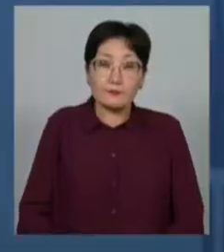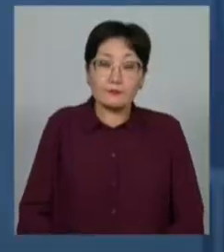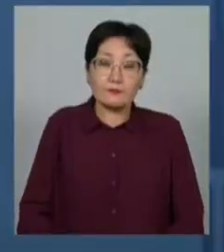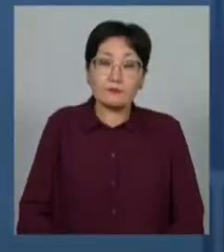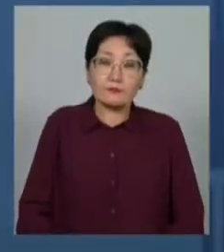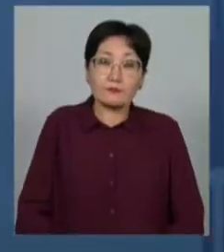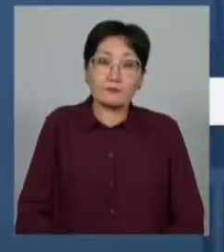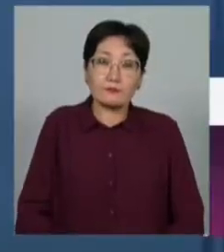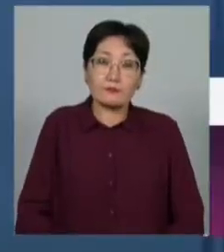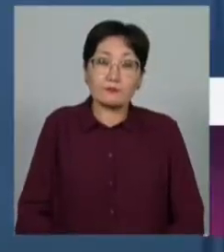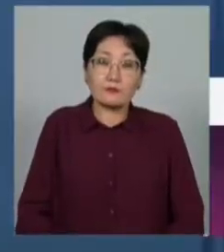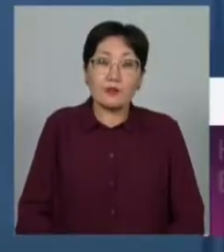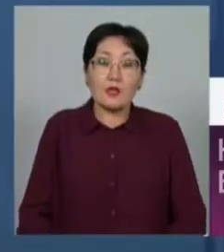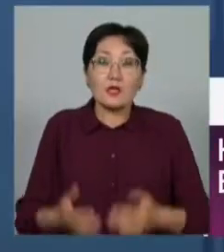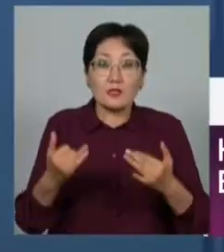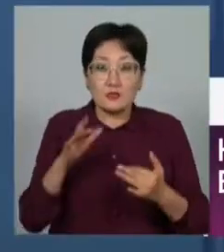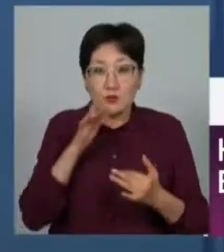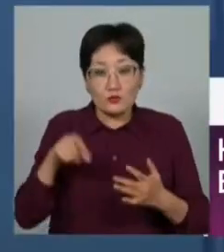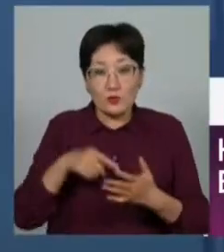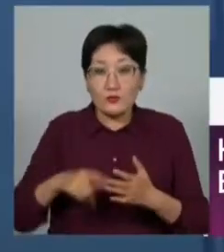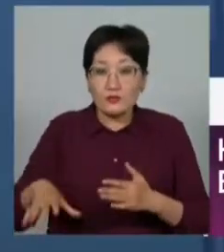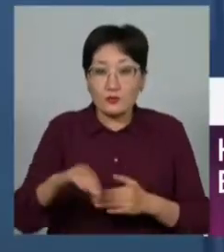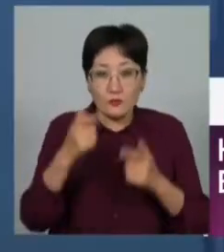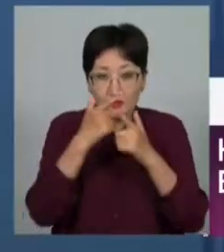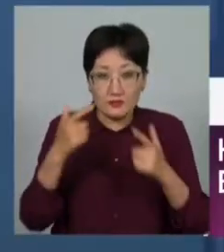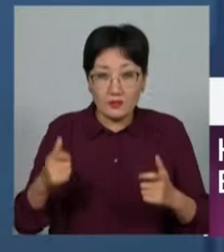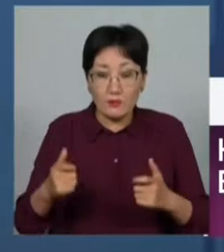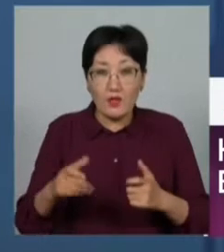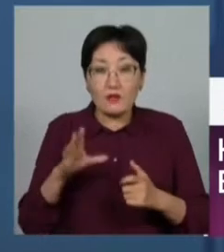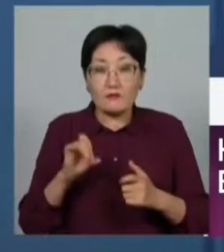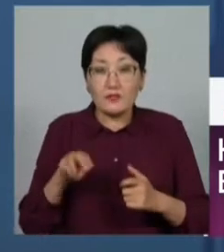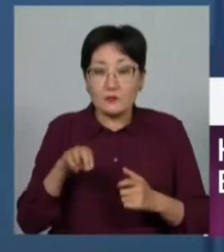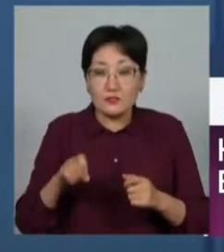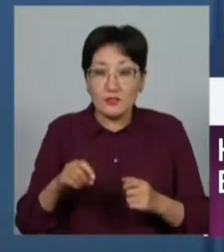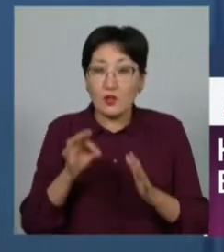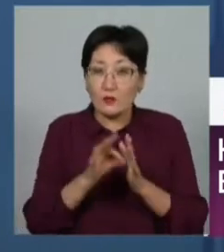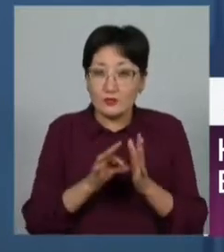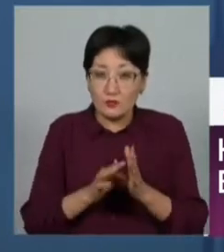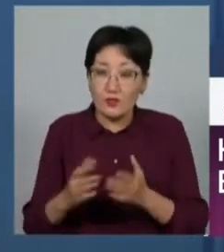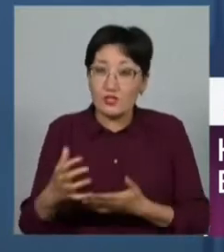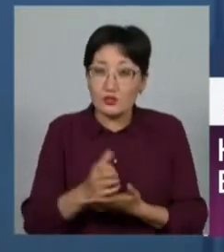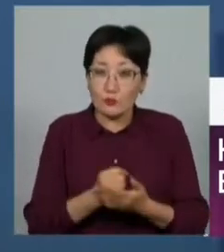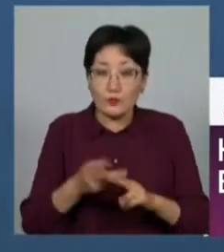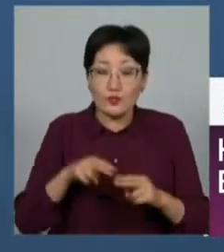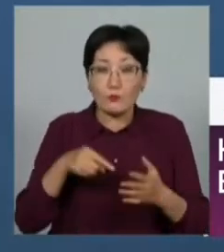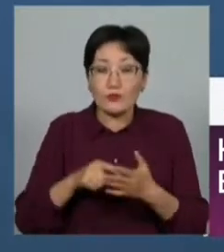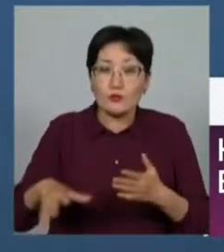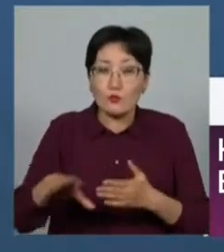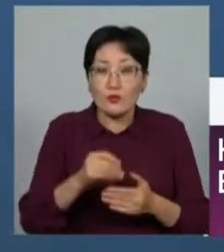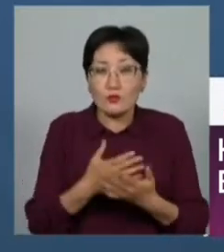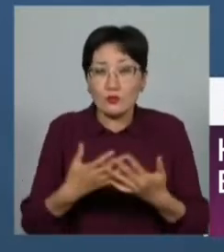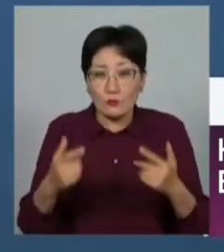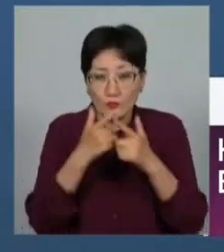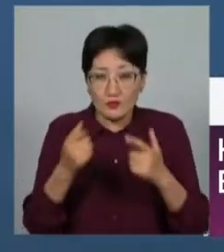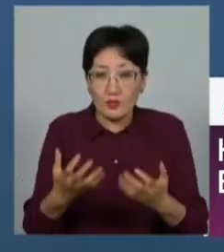Принцип единого хранилища данных. Қазіргі кезде қала бойынша деректер вертикалды ведомстволық қағидат бойынша жиналады. Бұл қала бойынша түрлі